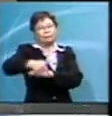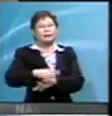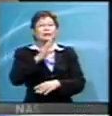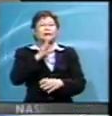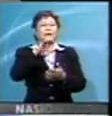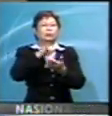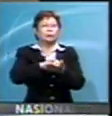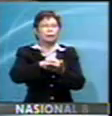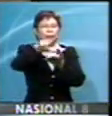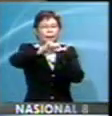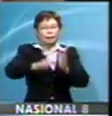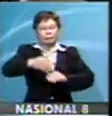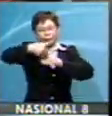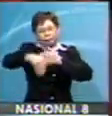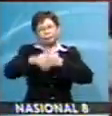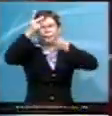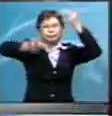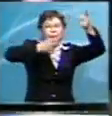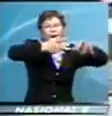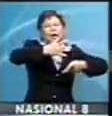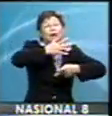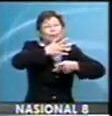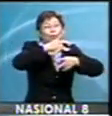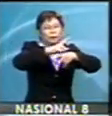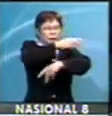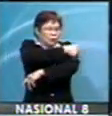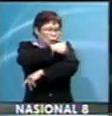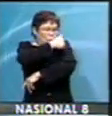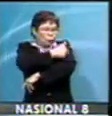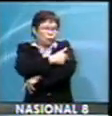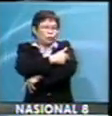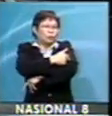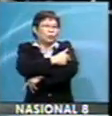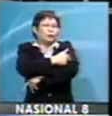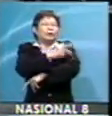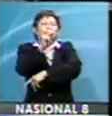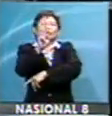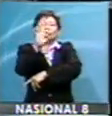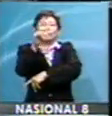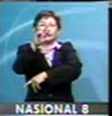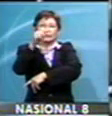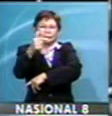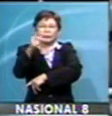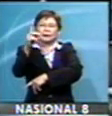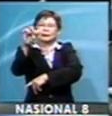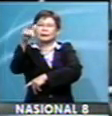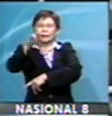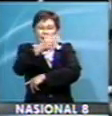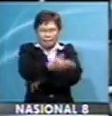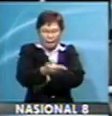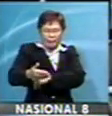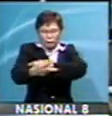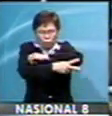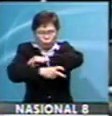Beliau berkata demikian kepada pemberita selepas melawat Ibu mangsa di Hospital Universiti sains Malaysia Kubang Kian antara barang dilarikan